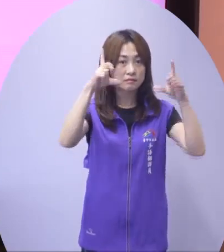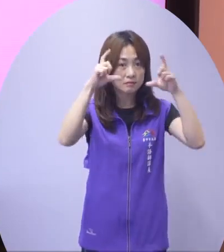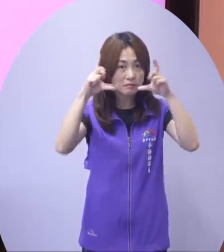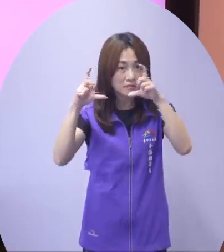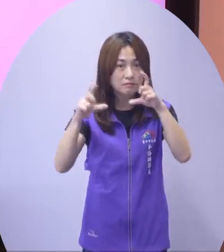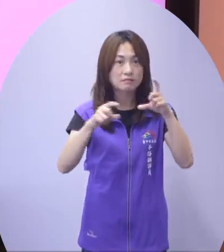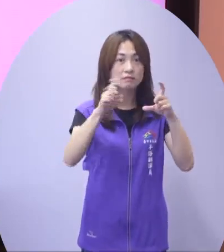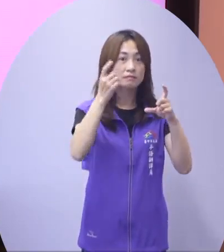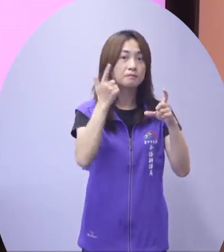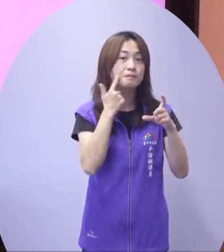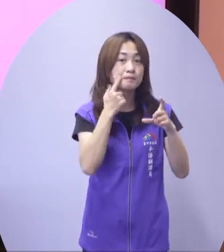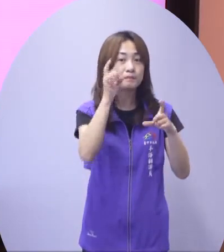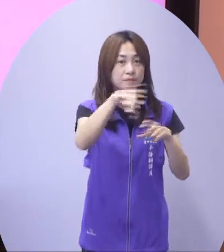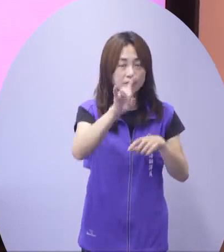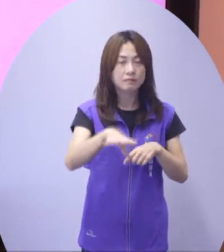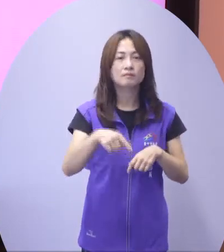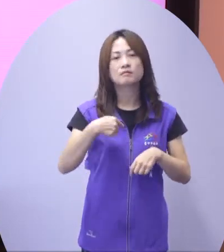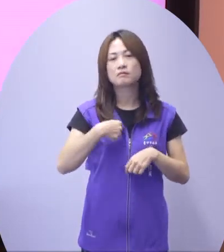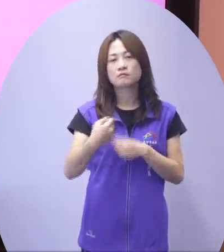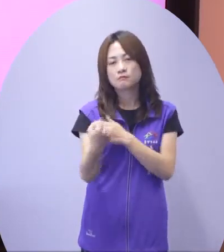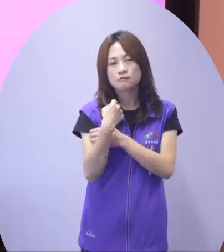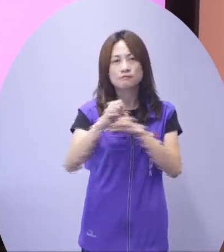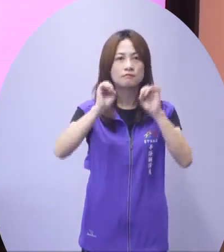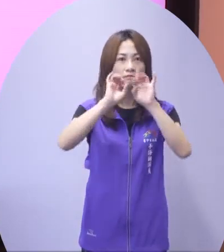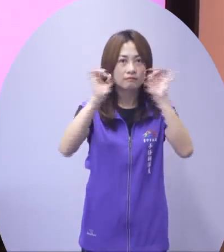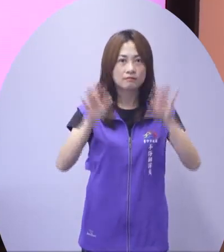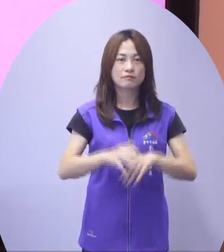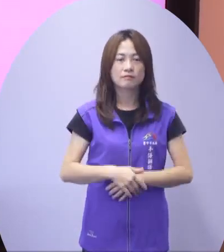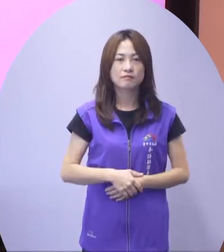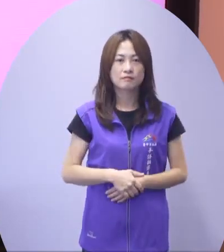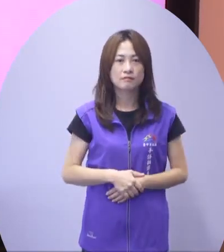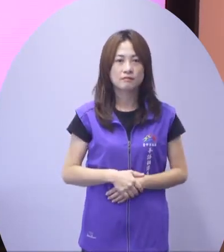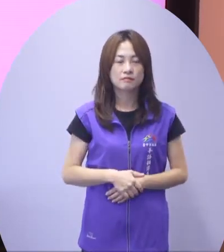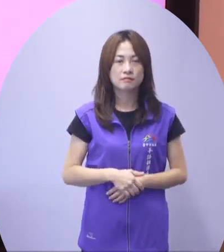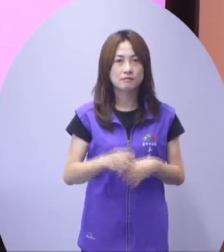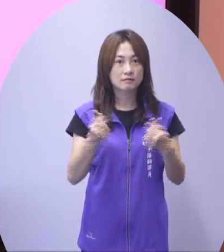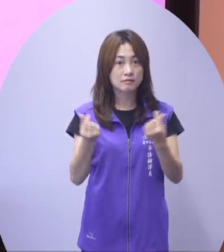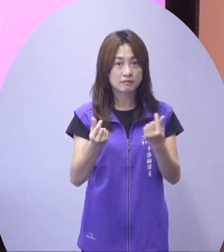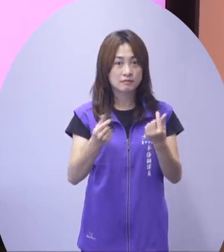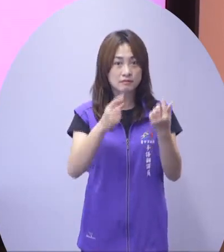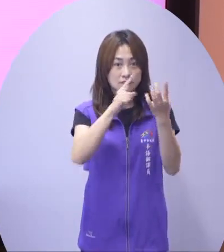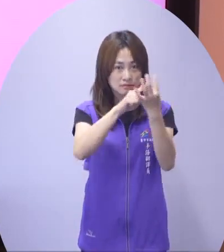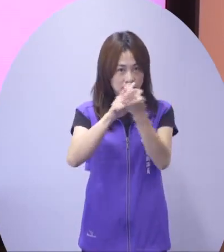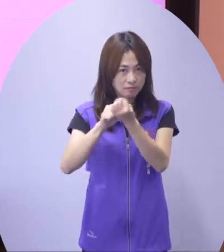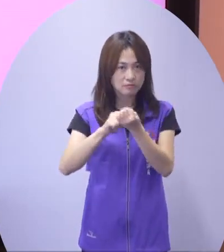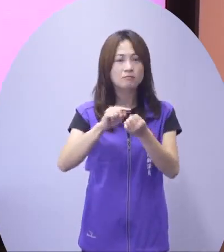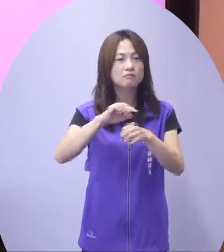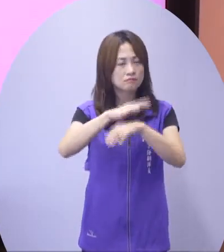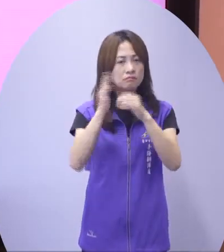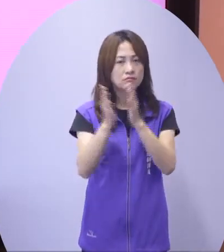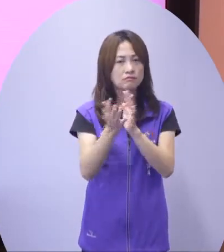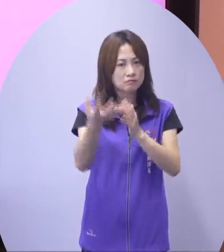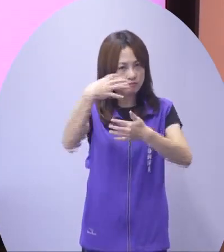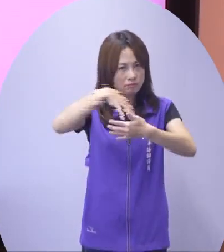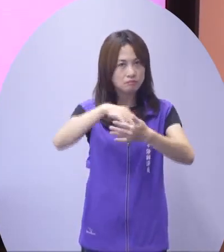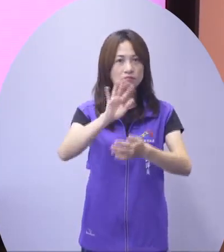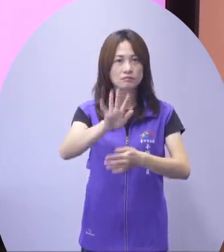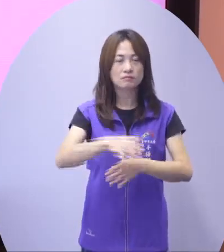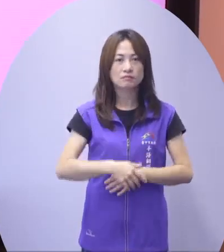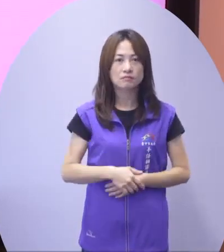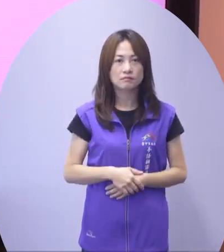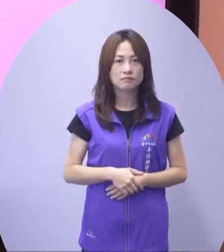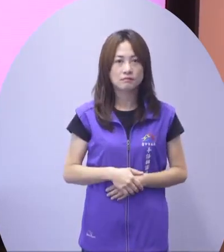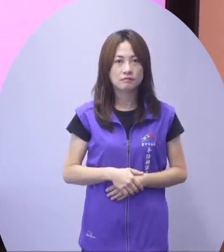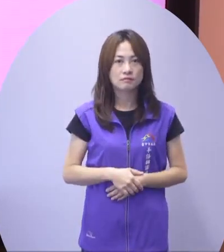个我们都不断的在做这个行销的宣传。那媒体宣传部分包含这些，那这些包含的就是自媒体、电